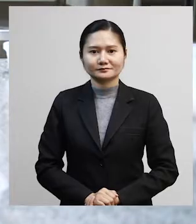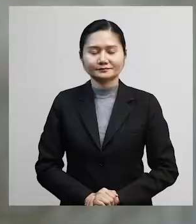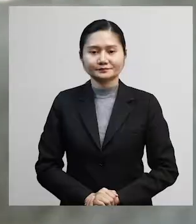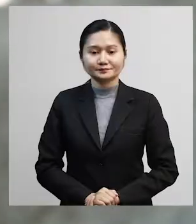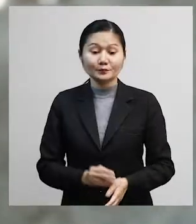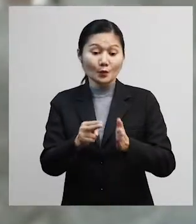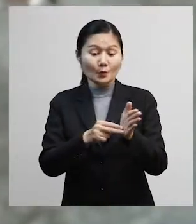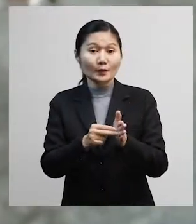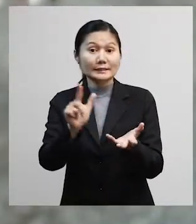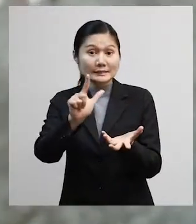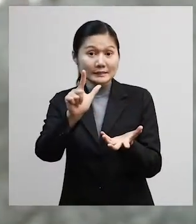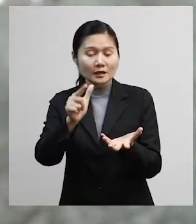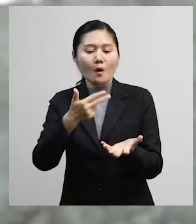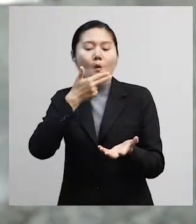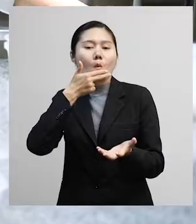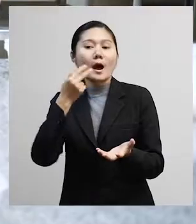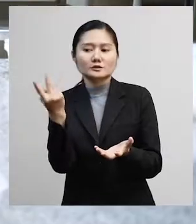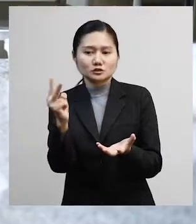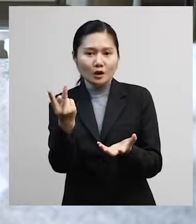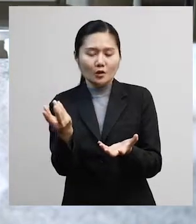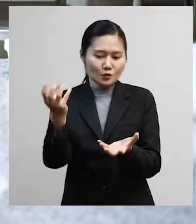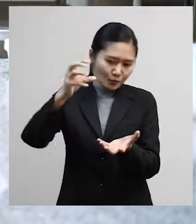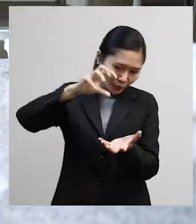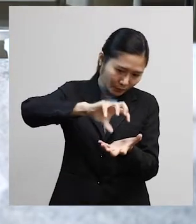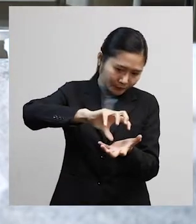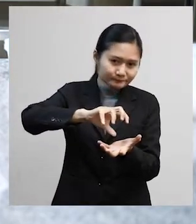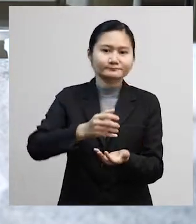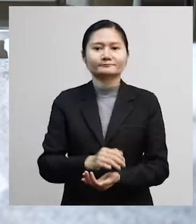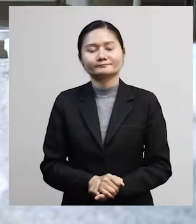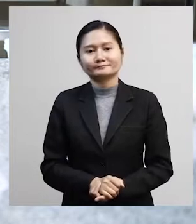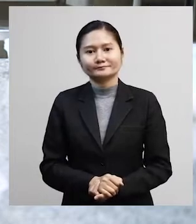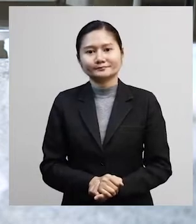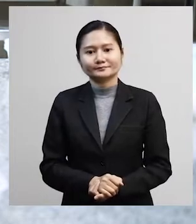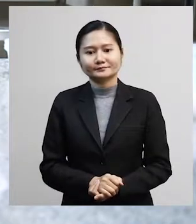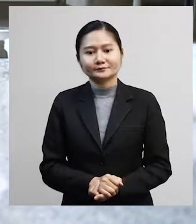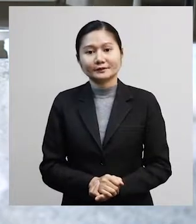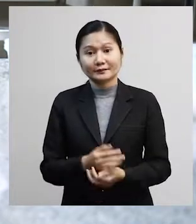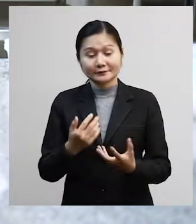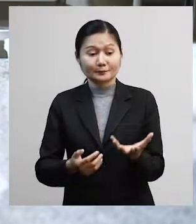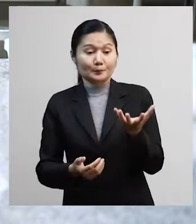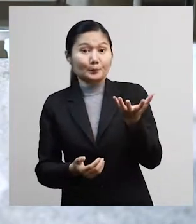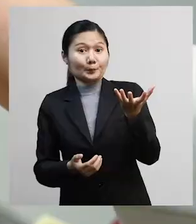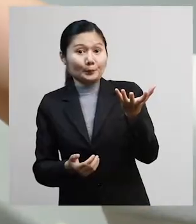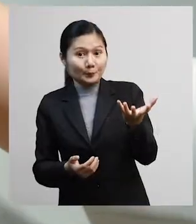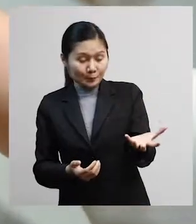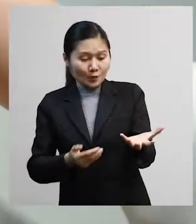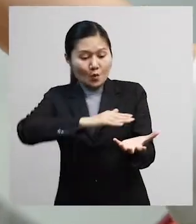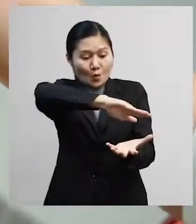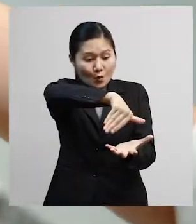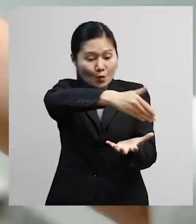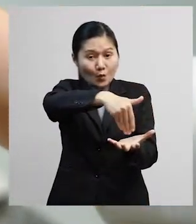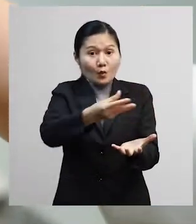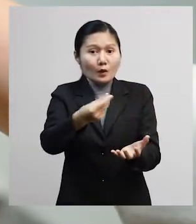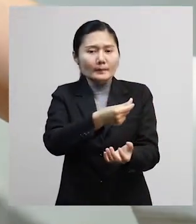ใส่เนยนะคะน้ำตาลทั้ง2ชนิดแล้วก็นำไปตีนะคะด้วยความเร็วปานกล